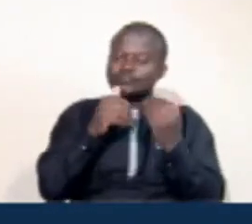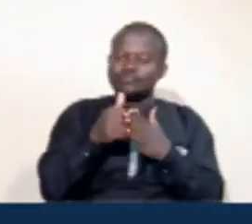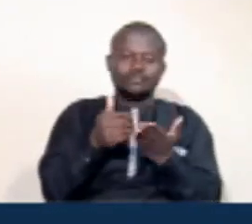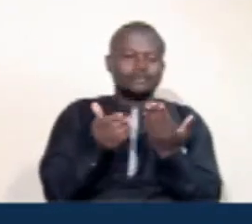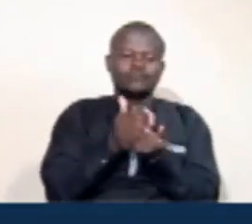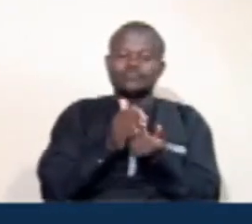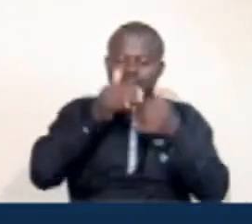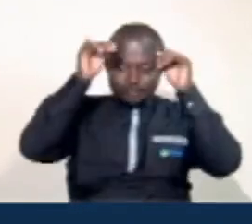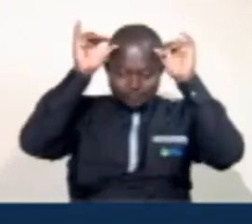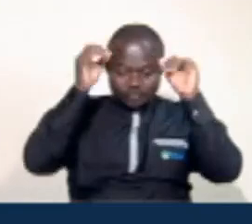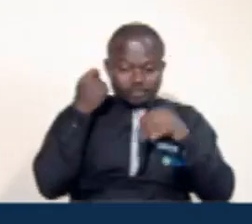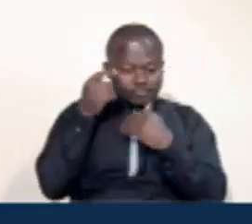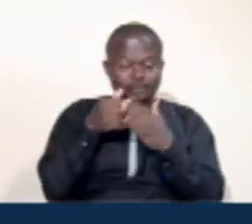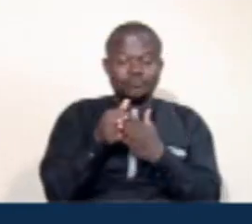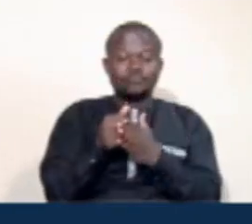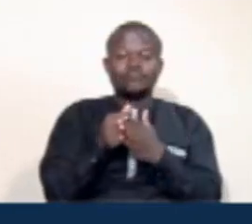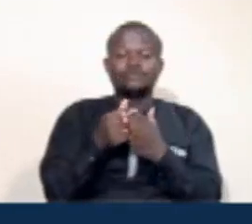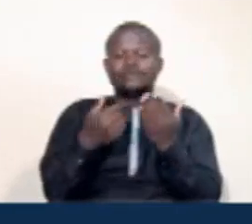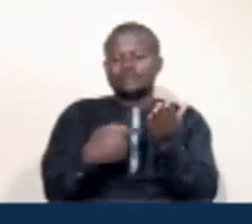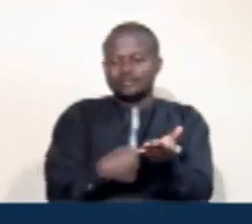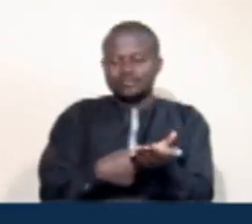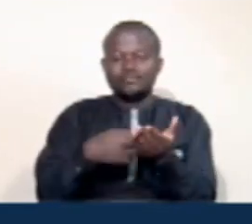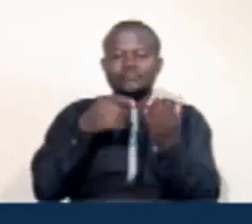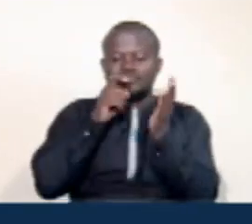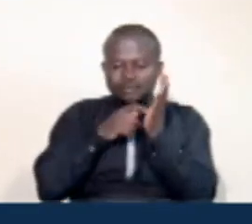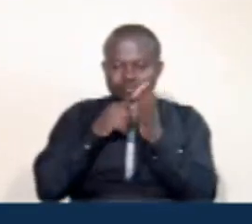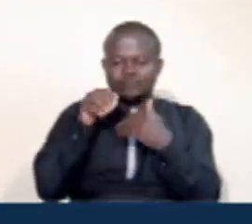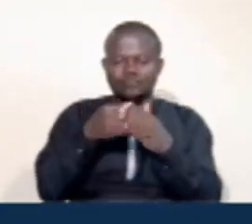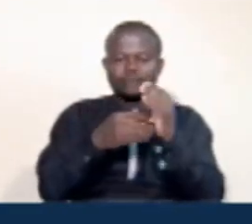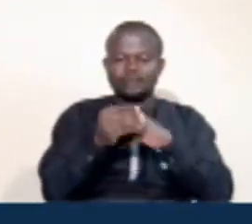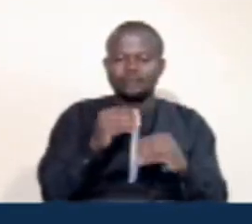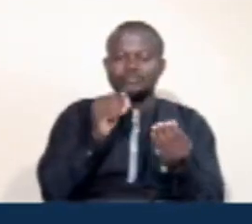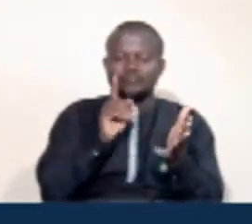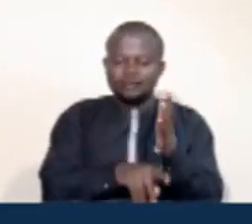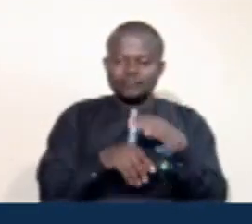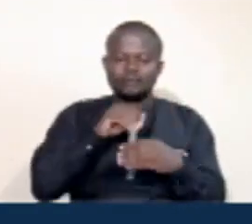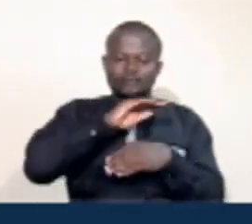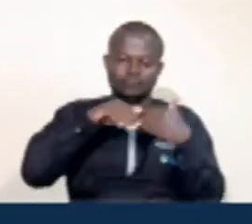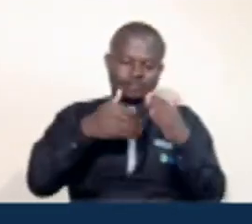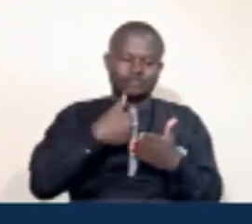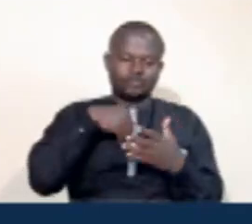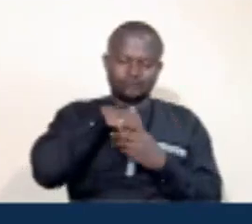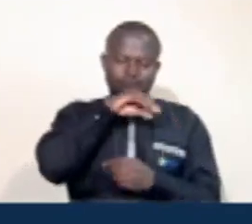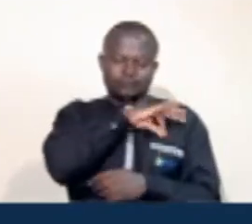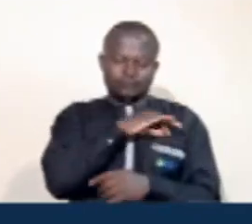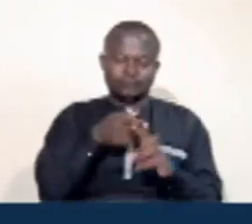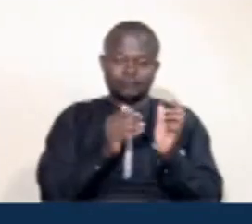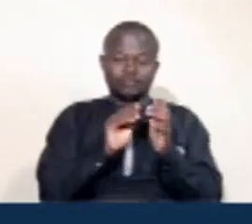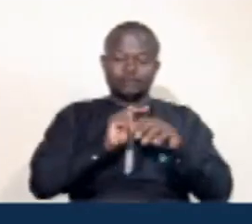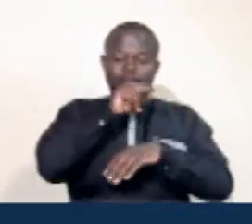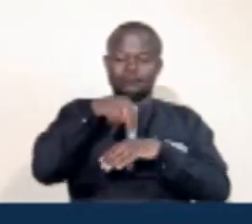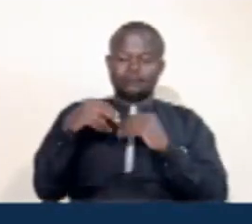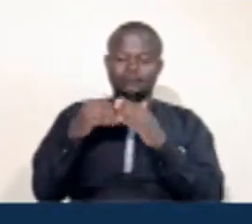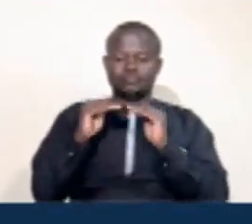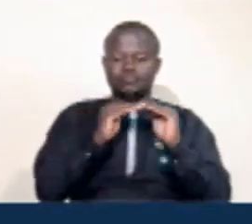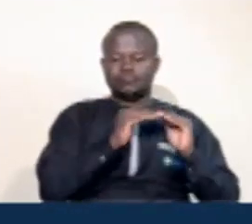inka no wango woroye inkuri kure woroye inkoko kuri kure gurisha amagi ugurisha inkoko abifitemo inyungu ariko ku rwego rw'igihugu harimo inyungu